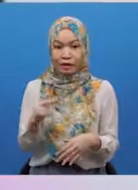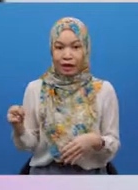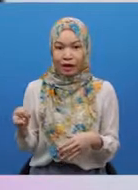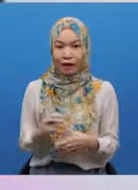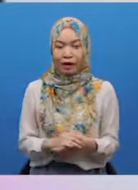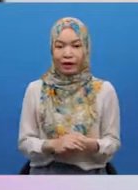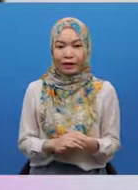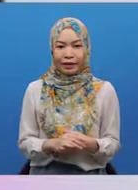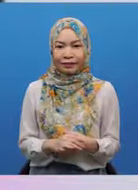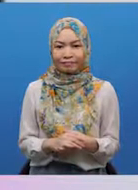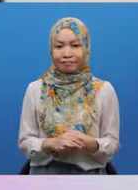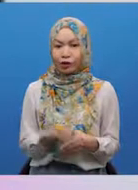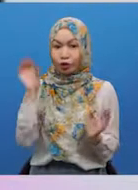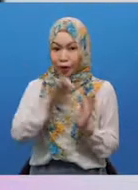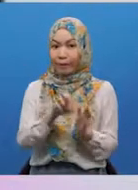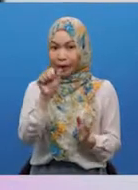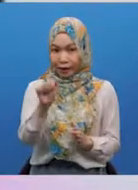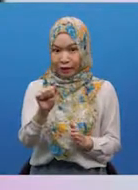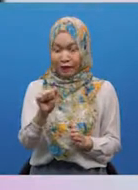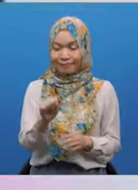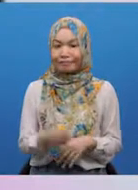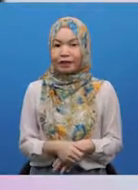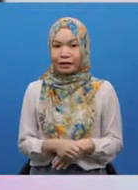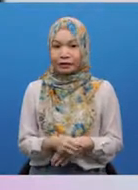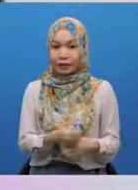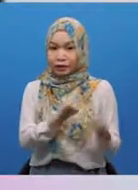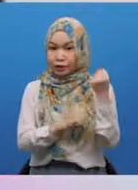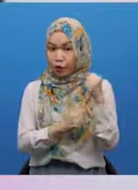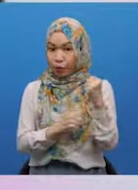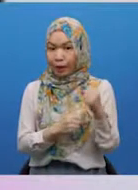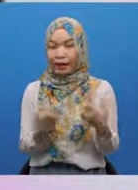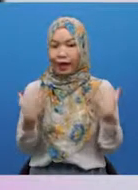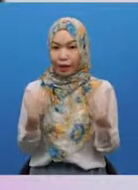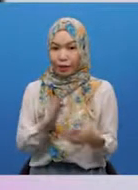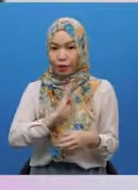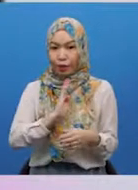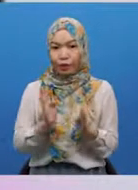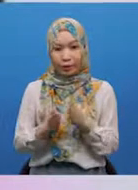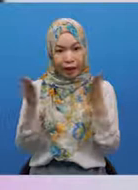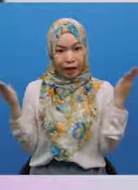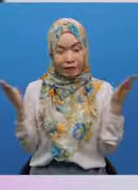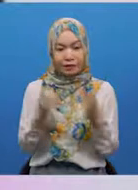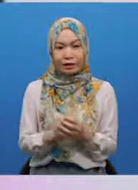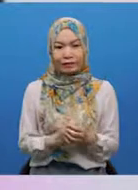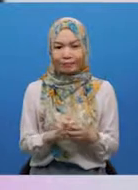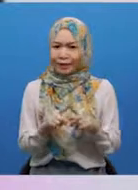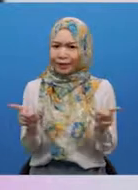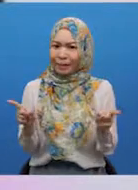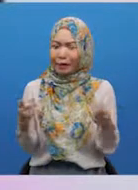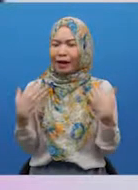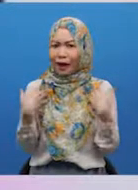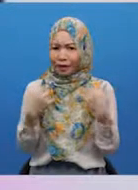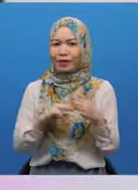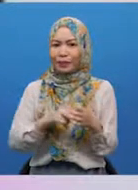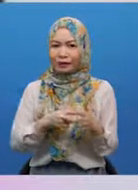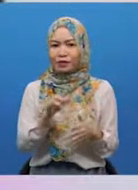menggunakan bahasa yang agak sopan seperti budi bahasa budaya kita, tetapi mengandungi maksud